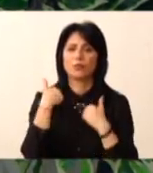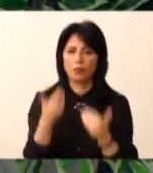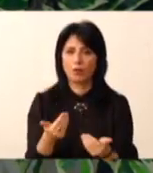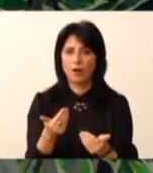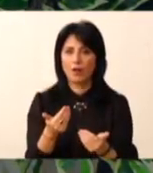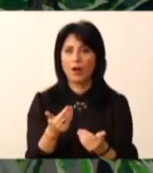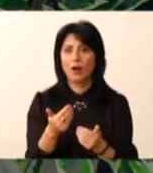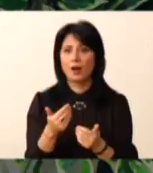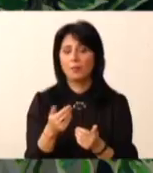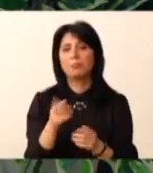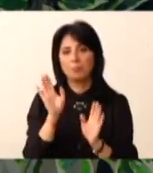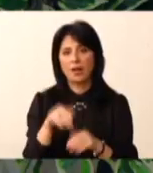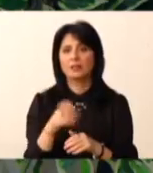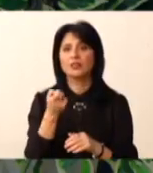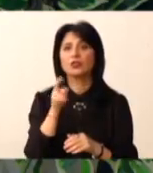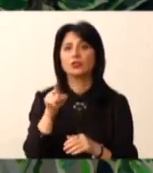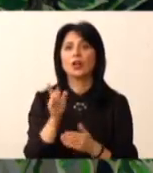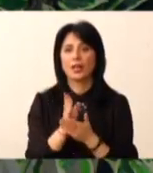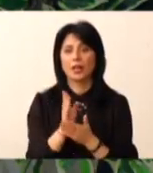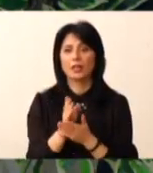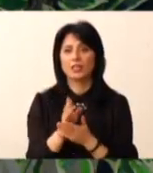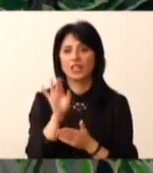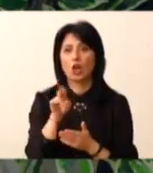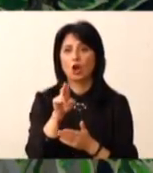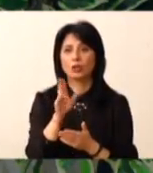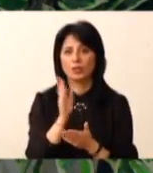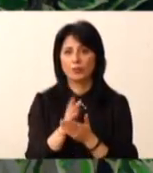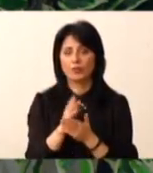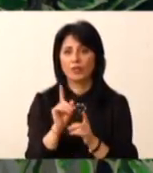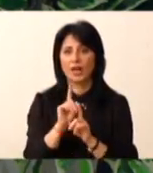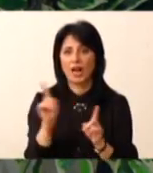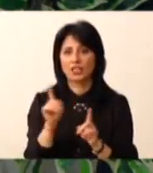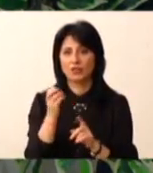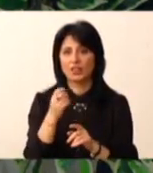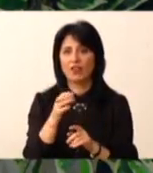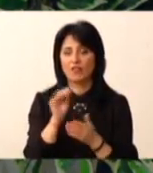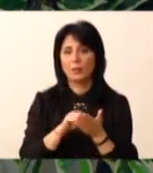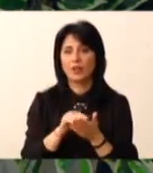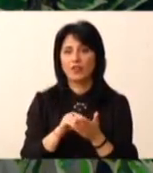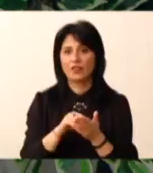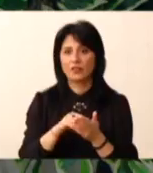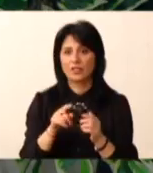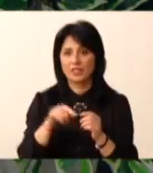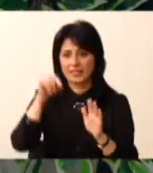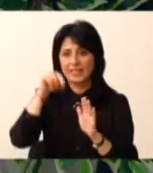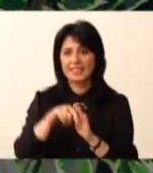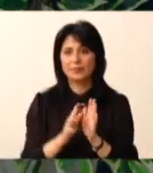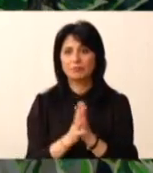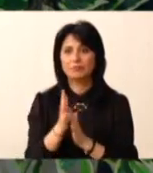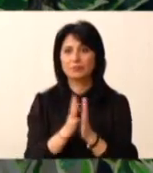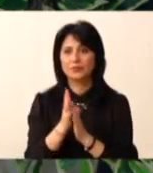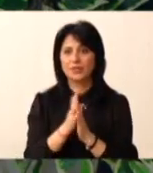თევზი და ზღვის პროდუქტი, მაგრამ გარკვეული რაოდენობით იოდს შეიცავს. განსაკუთრებით კიდევ ერთხელ ვიმეორებ, ძირხვენები, ანუ